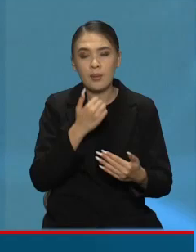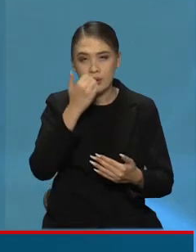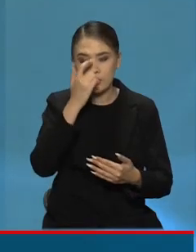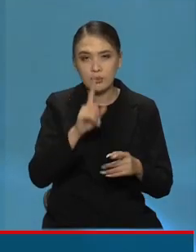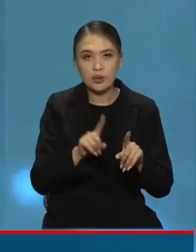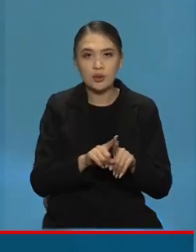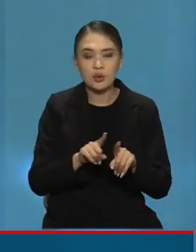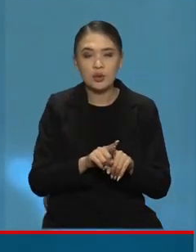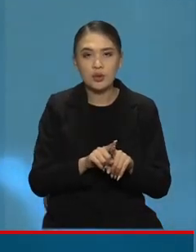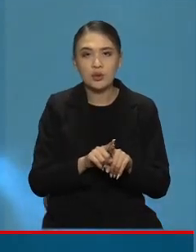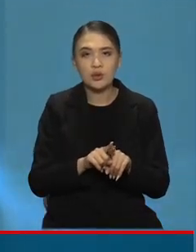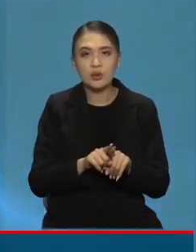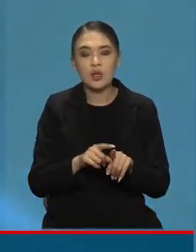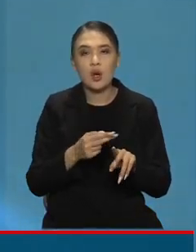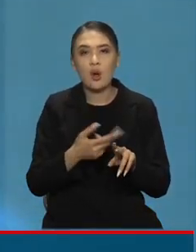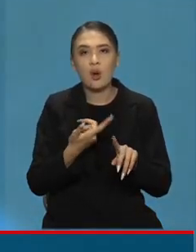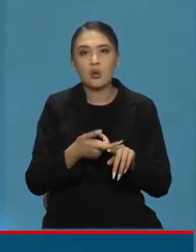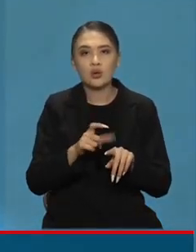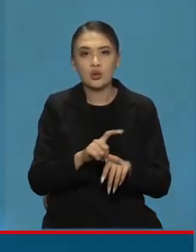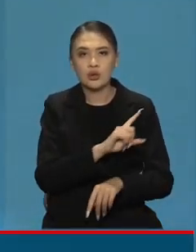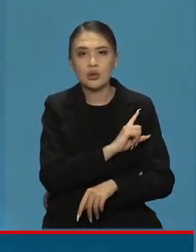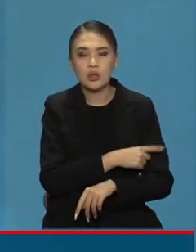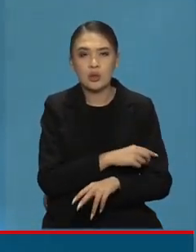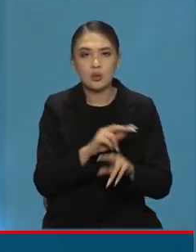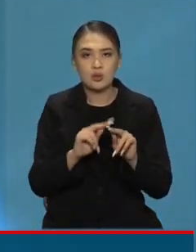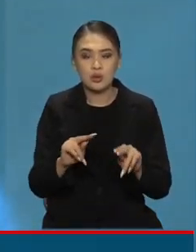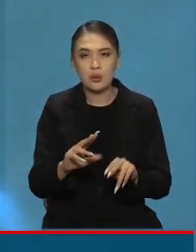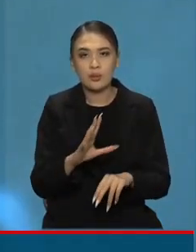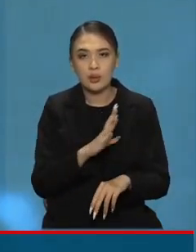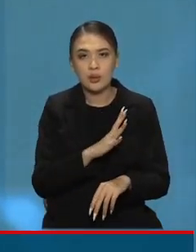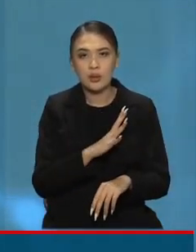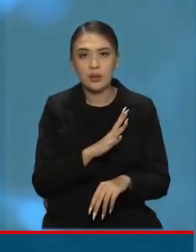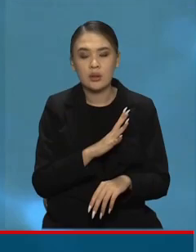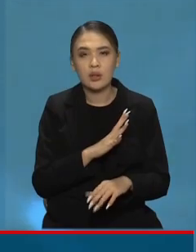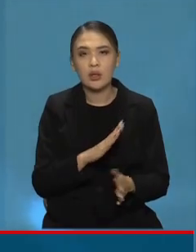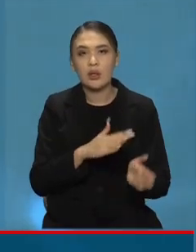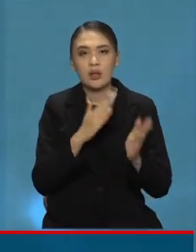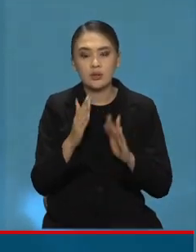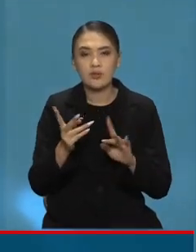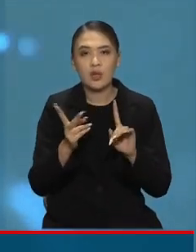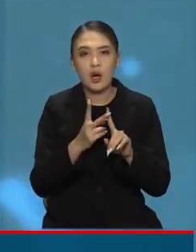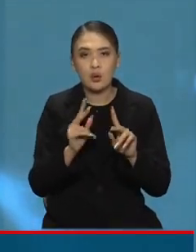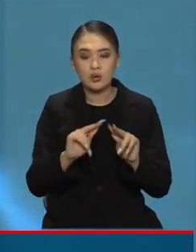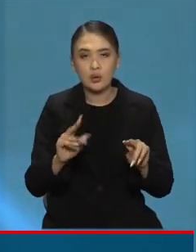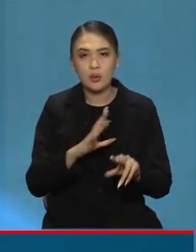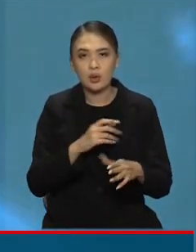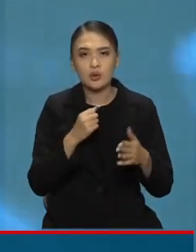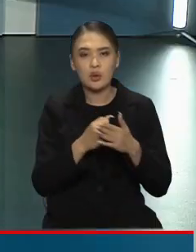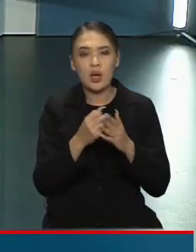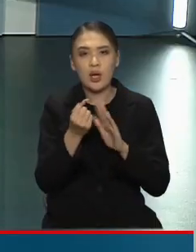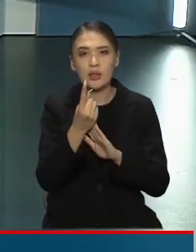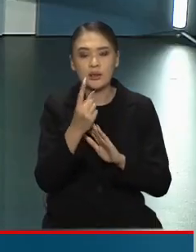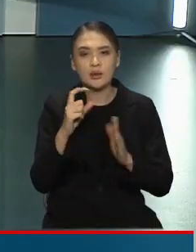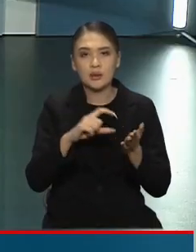Там был очень сильный учитель, Сауле Сыздыковна. У нее я отучился до 11